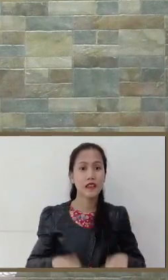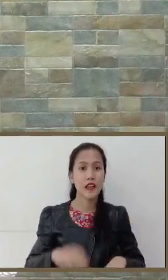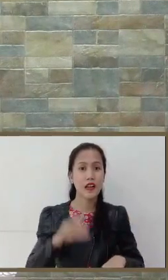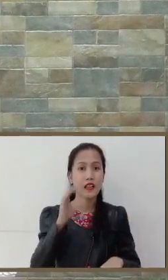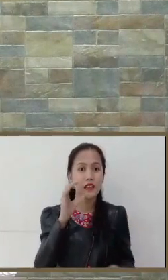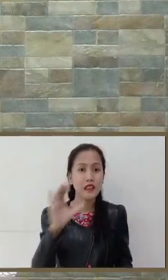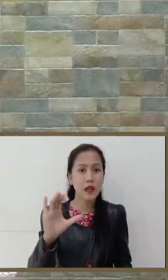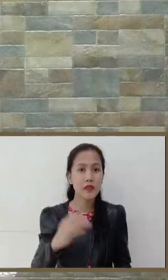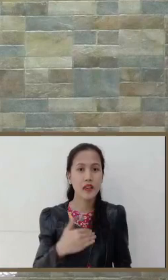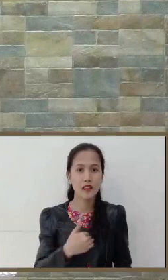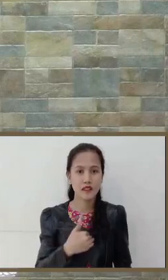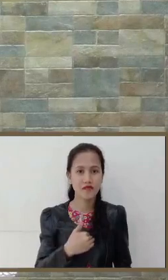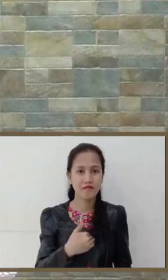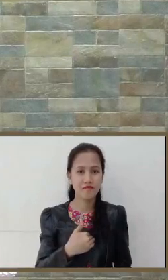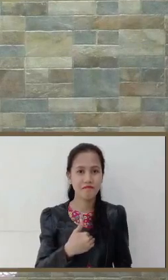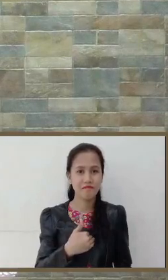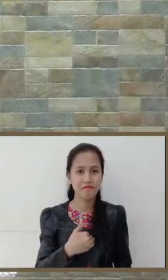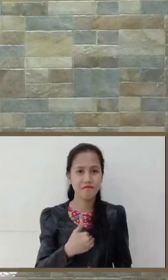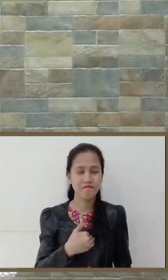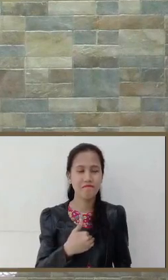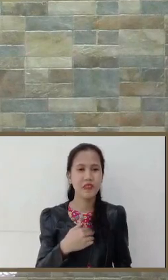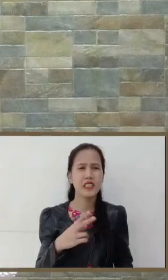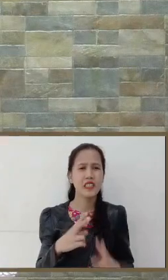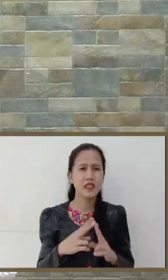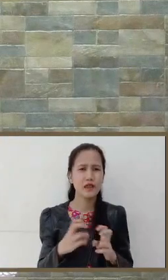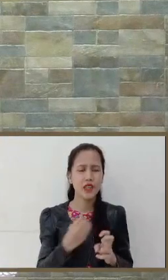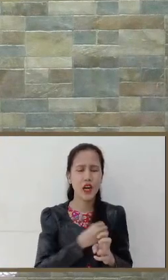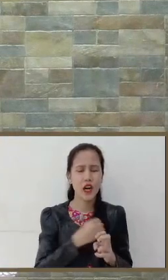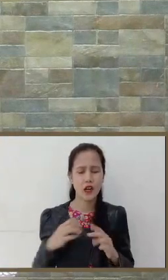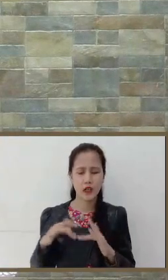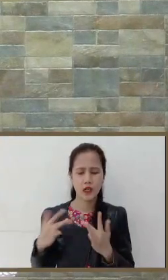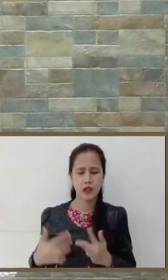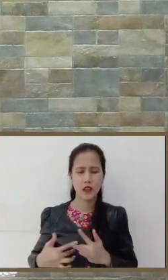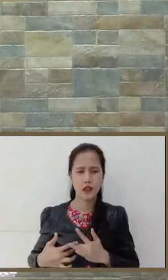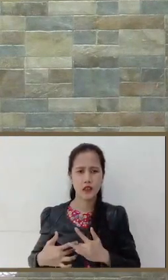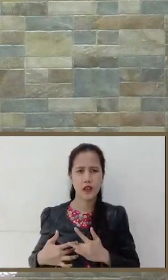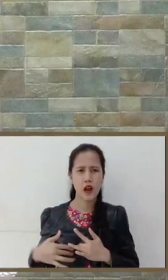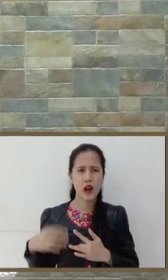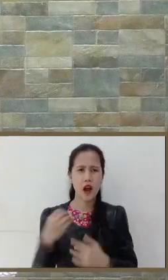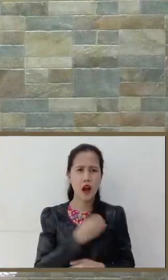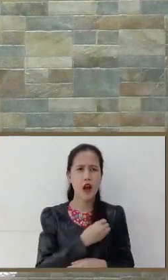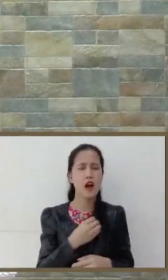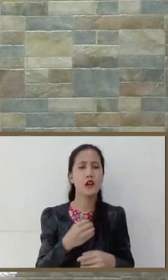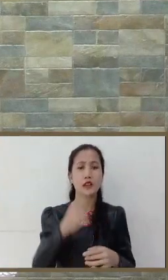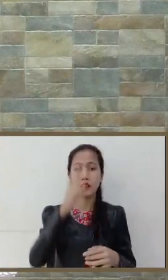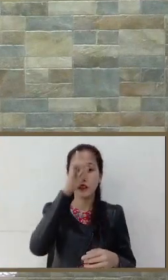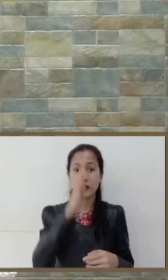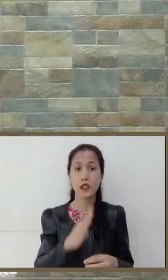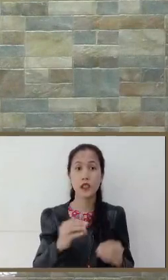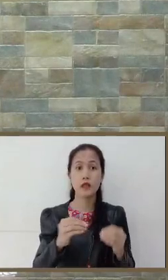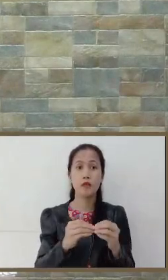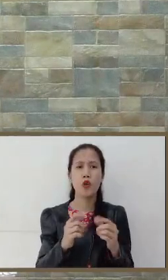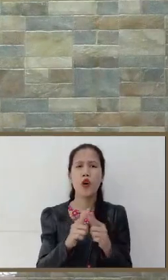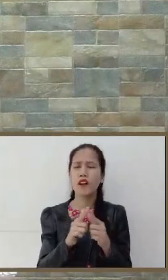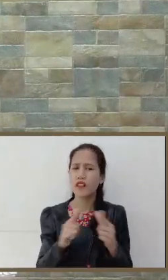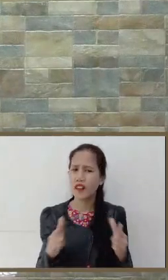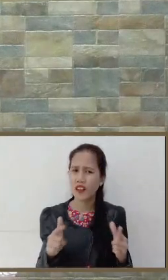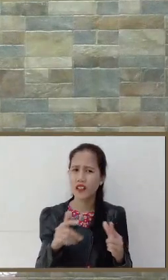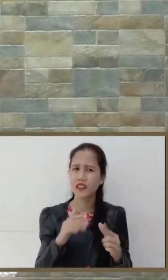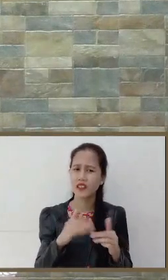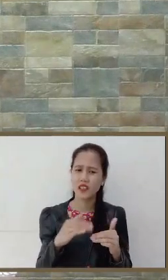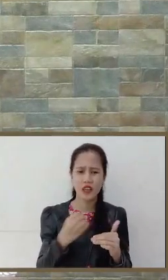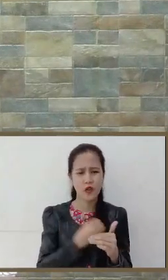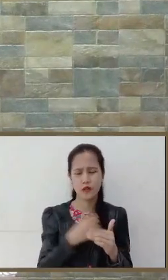atin. Even our heart, sabi ng Biblia, our God is greater than our heart. Sa panahon na tayo kinukondem ng ating